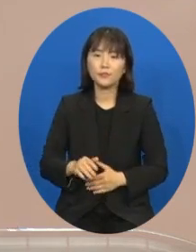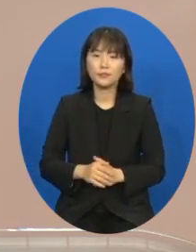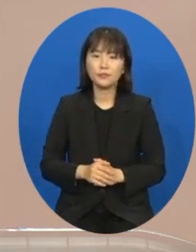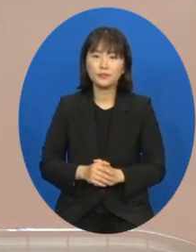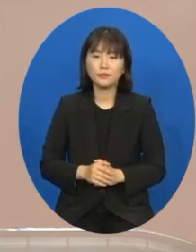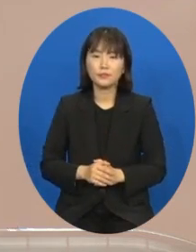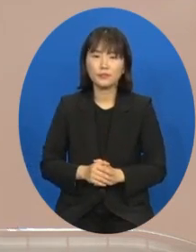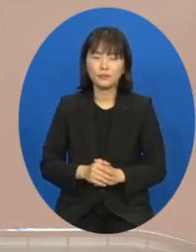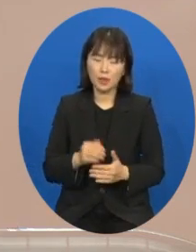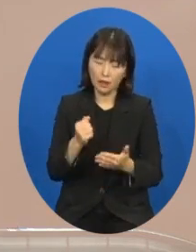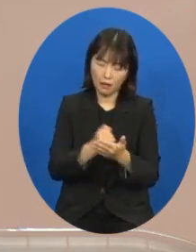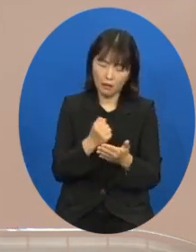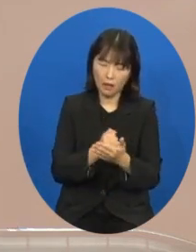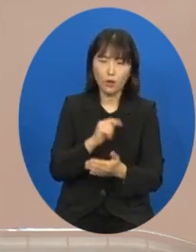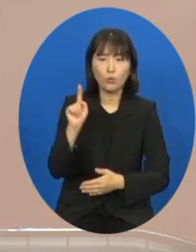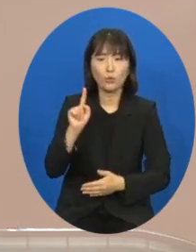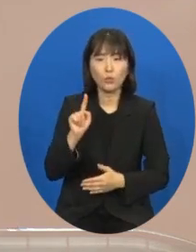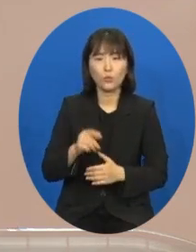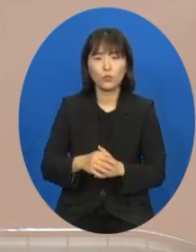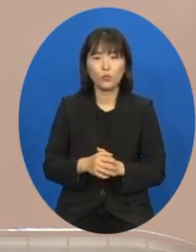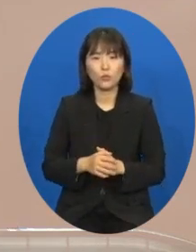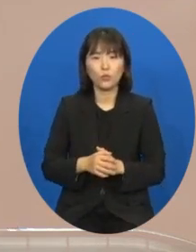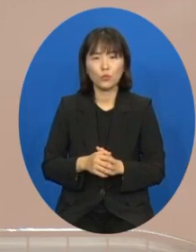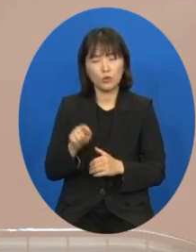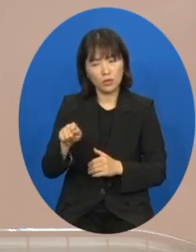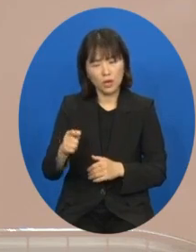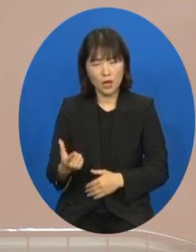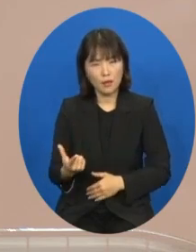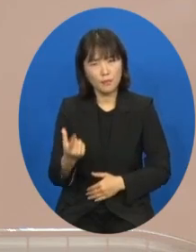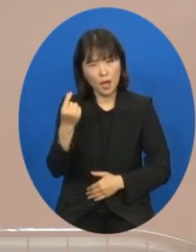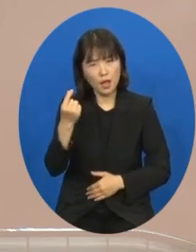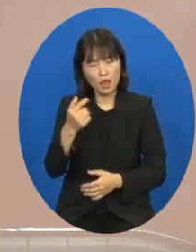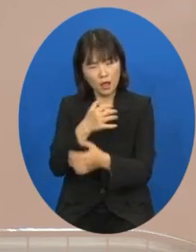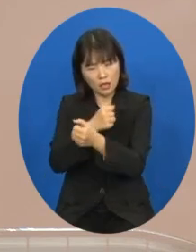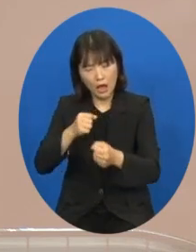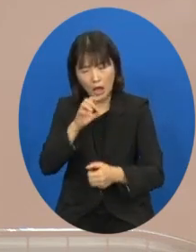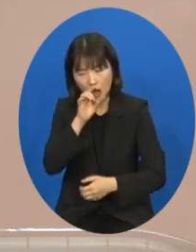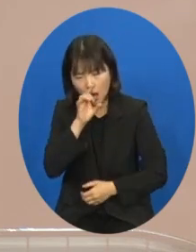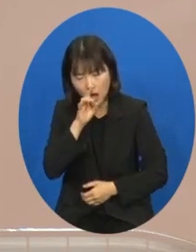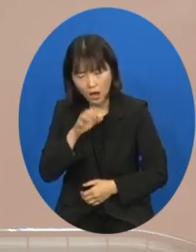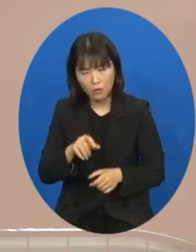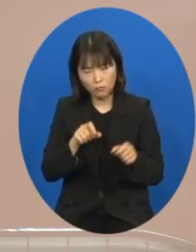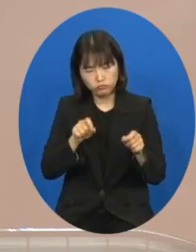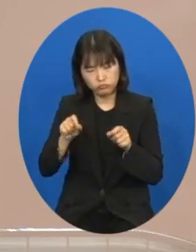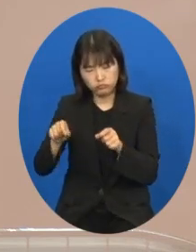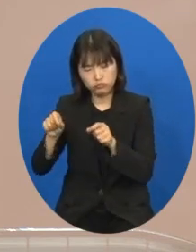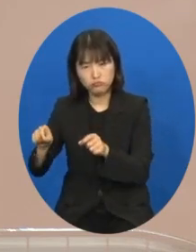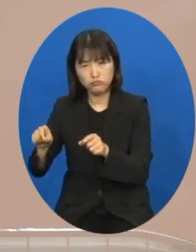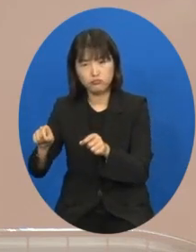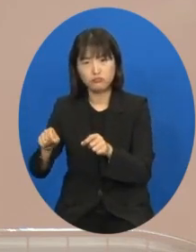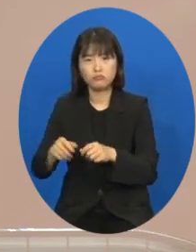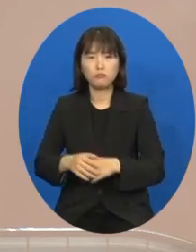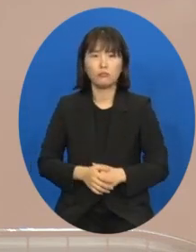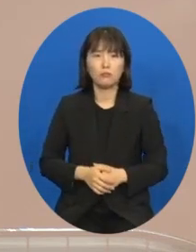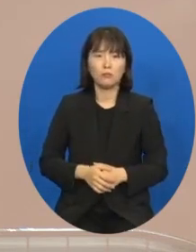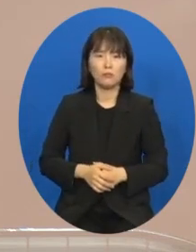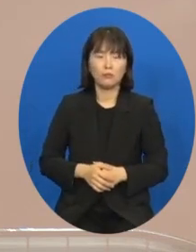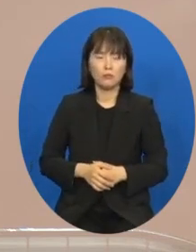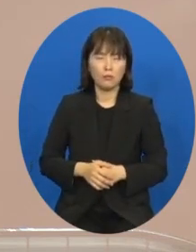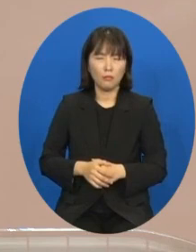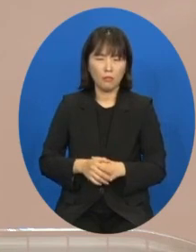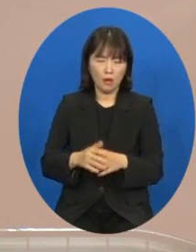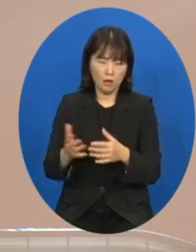참 안타깝게도 그게 빨리 계약이 안 되고 뒤로 미뤄지더니 그만 여러